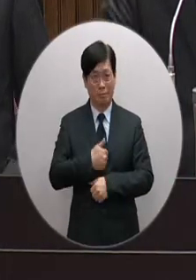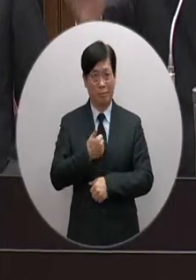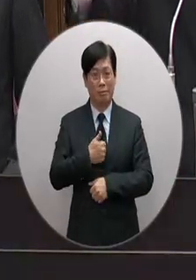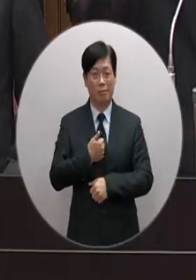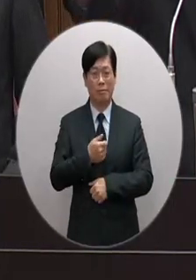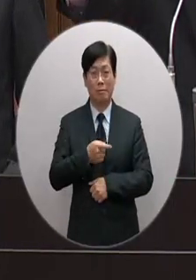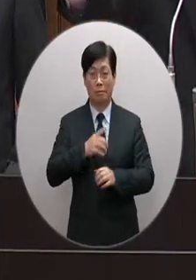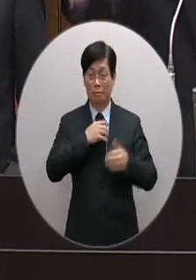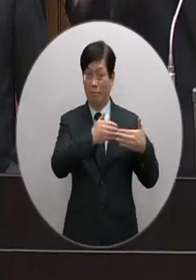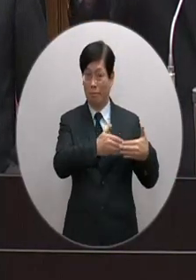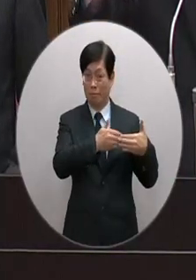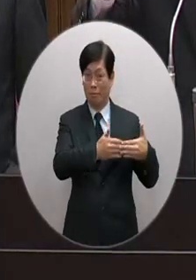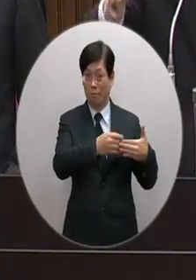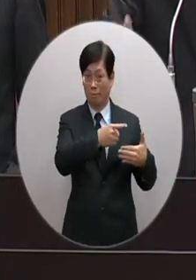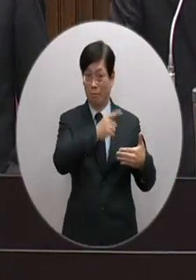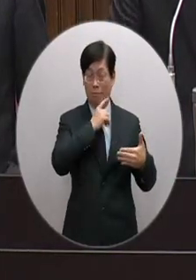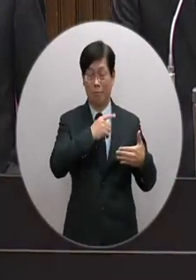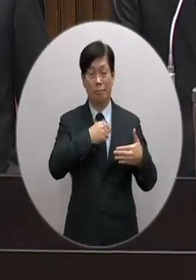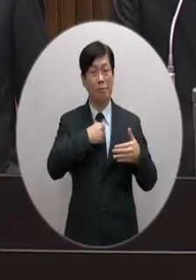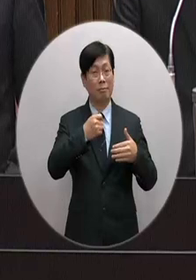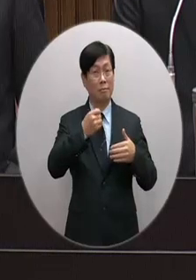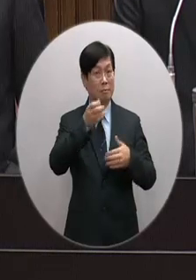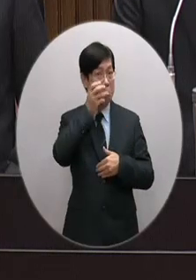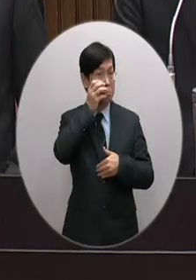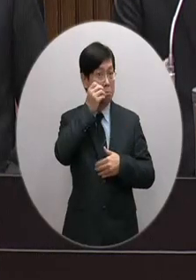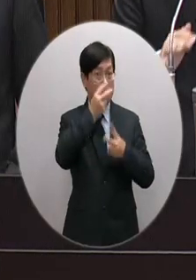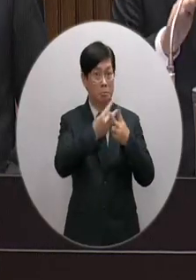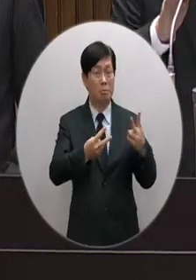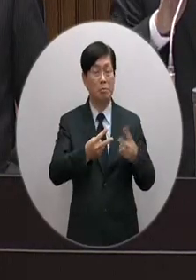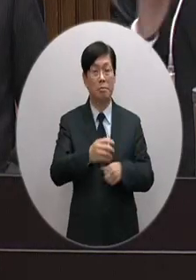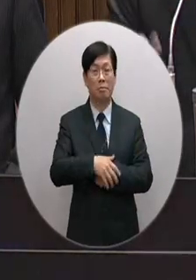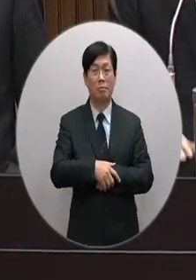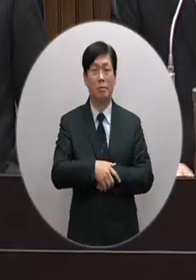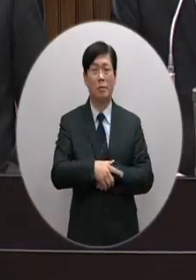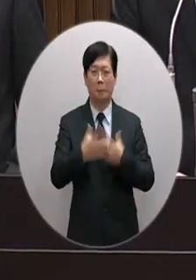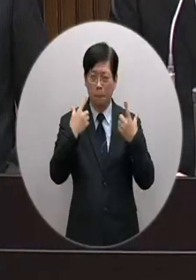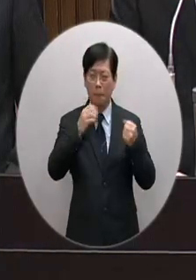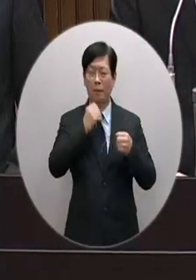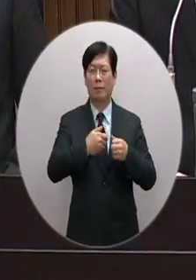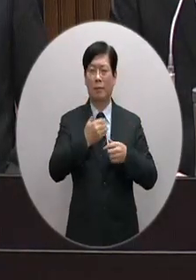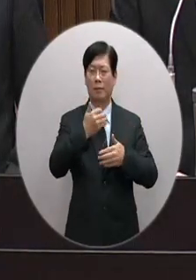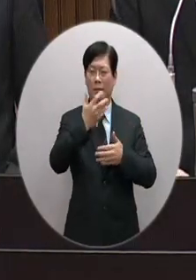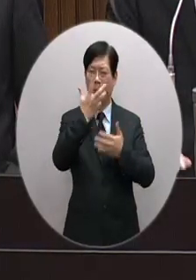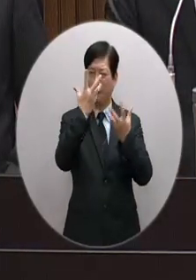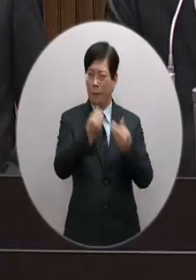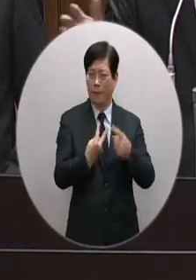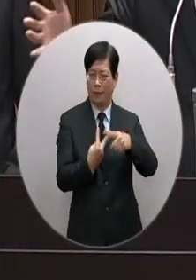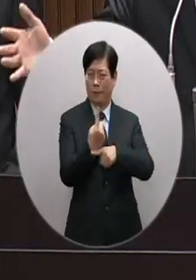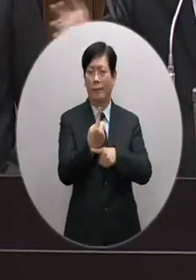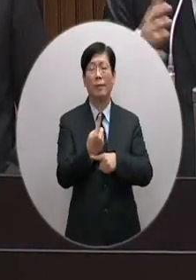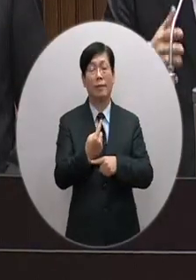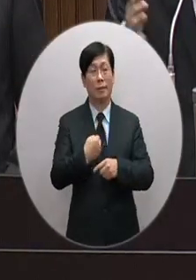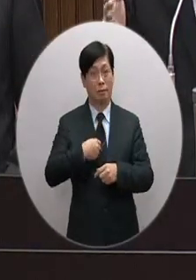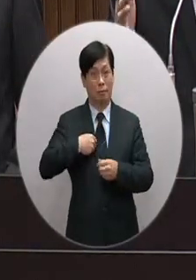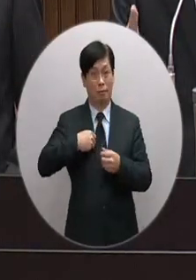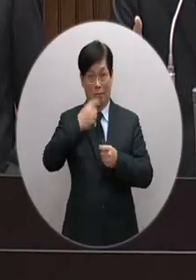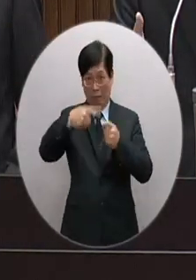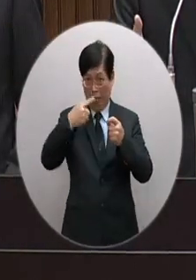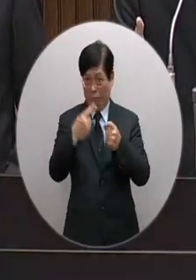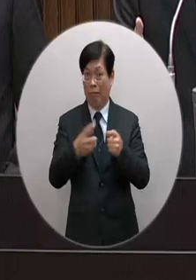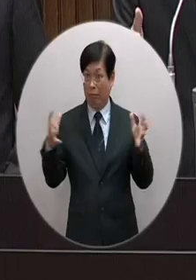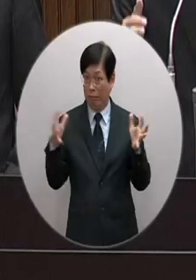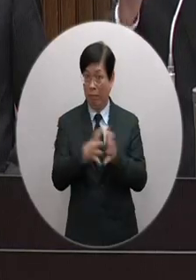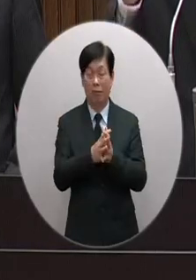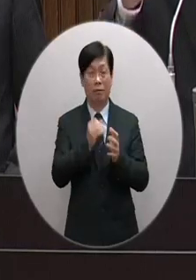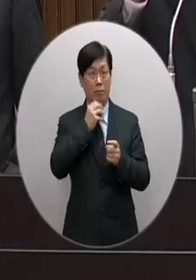实中国的观光客其实已经腰斩了一半了啦，但是呢，我们全年的观光